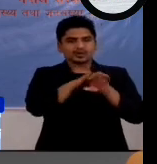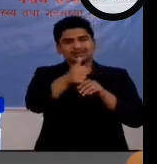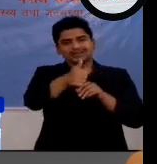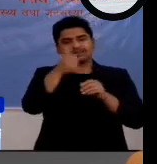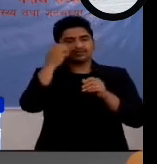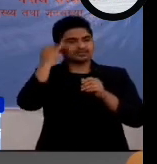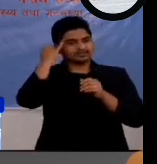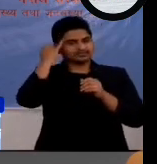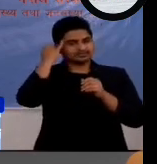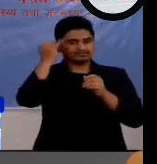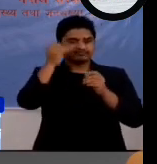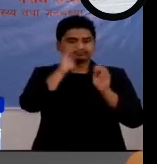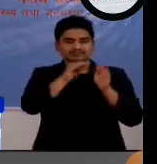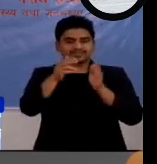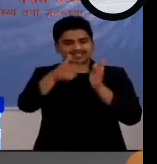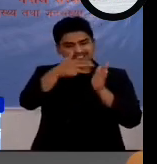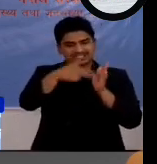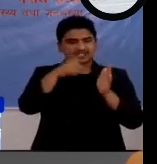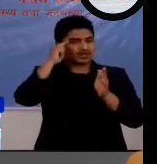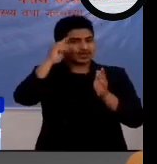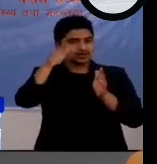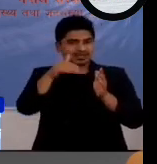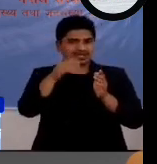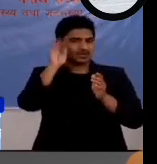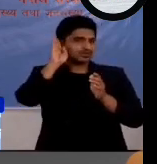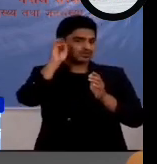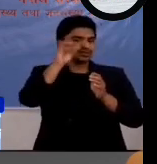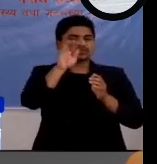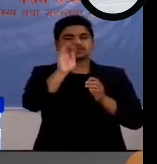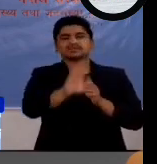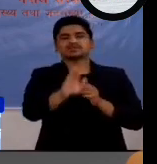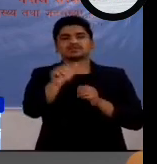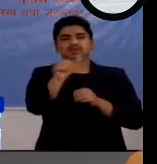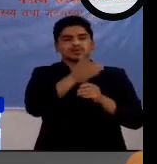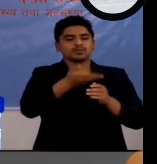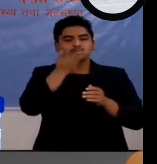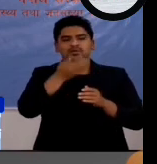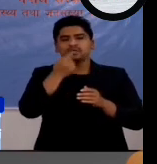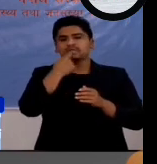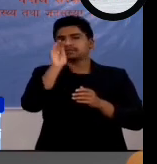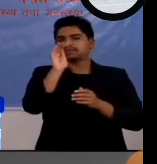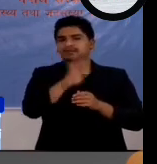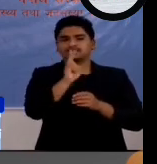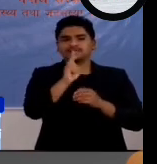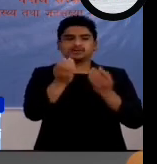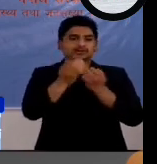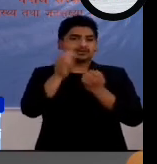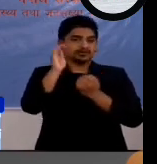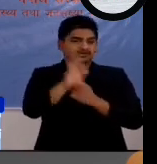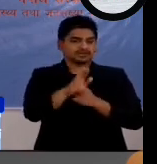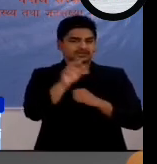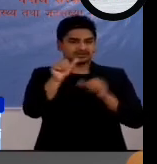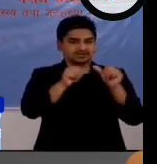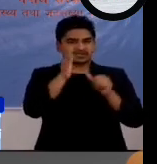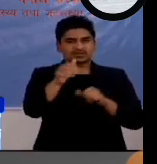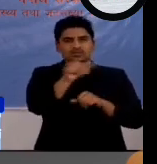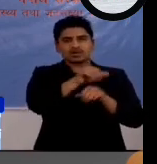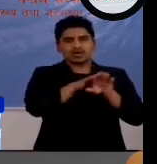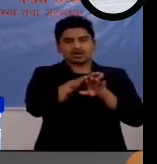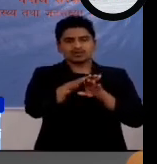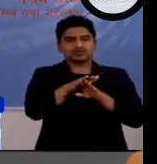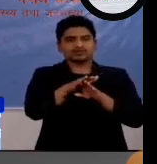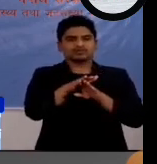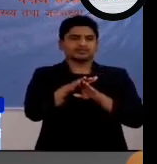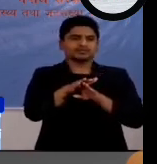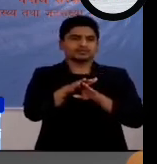सृजनात्मक सिकाइहरू होस्, चित्रकलाहरू गराउन सकिन्छ, कथा भन्न सुनाउन सकिन्छ, उहाँहरूलाई पढ्न लगाउन सकिन्छ, त्यो गराउन सकिन्छ, जसले गर्दा